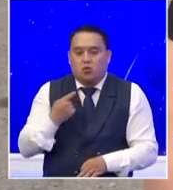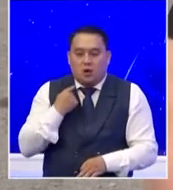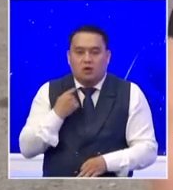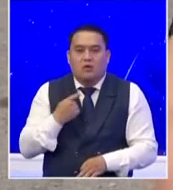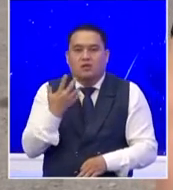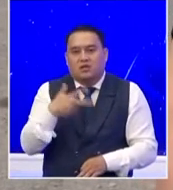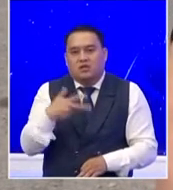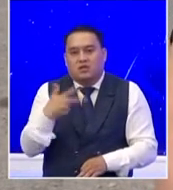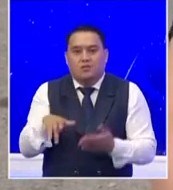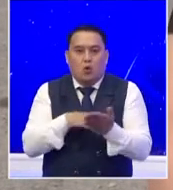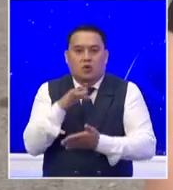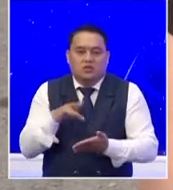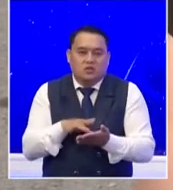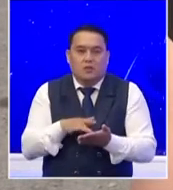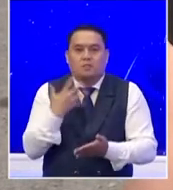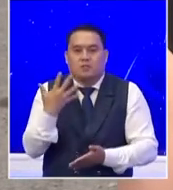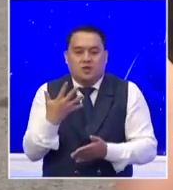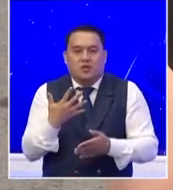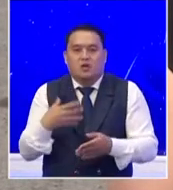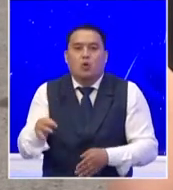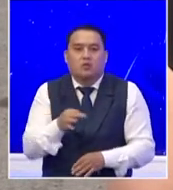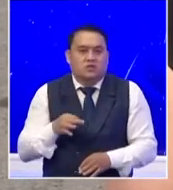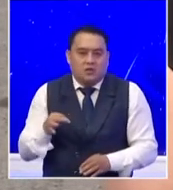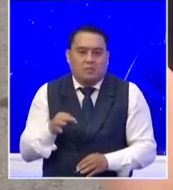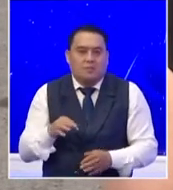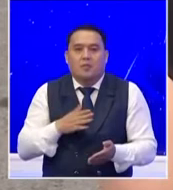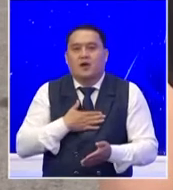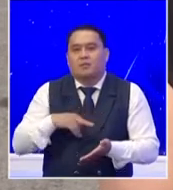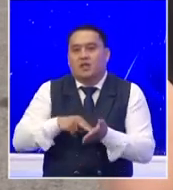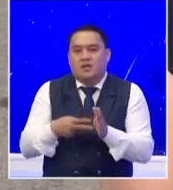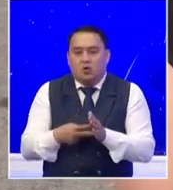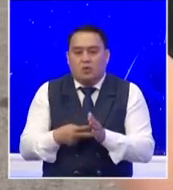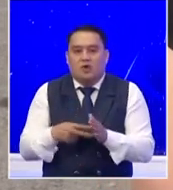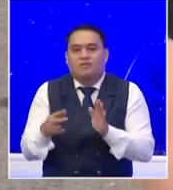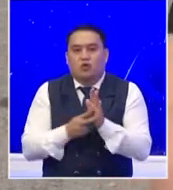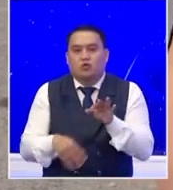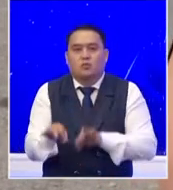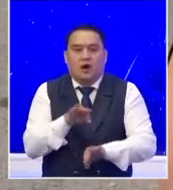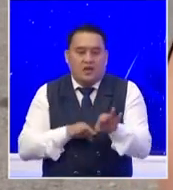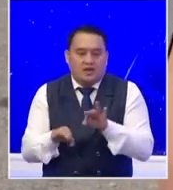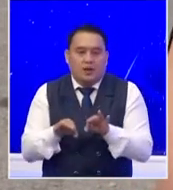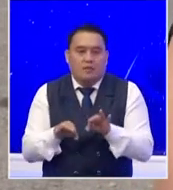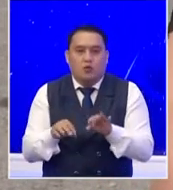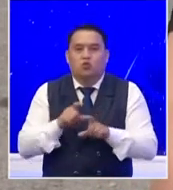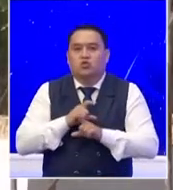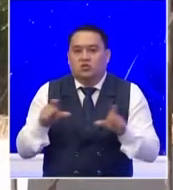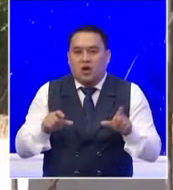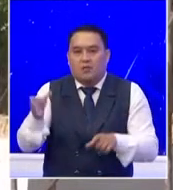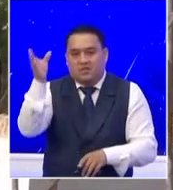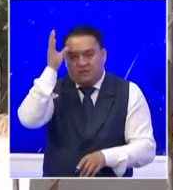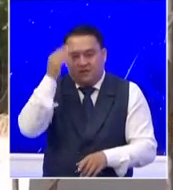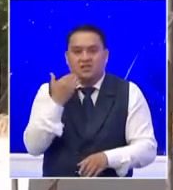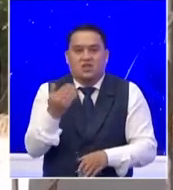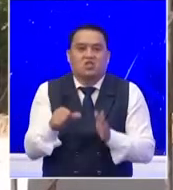организациям и 33 по городским. В том числе мы планируем реализовать 8 проектов именно по учреждениям образования. Из